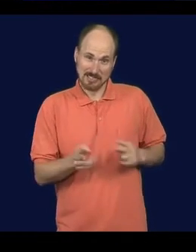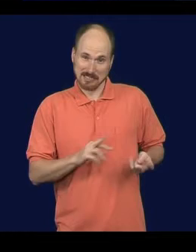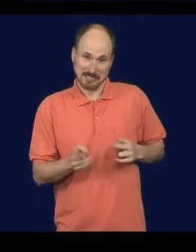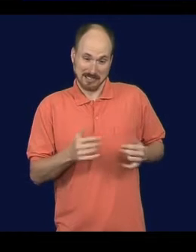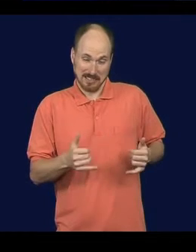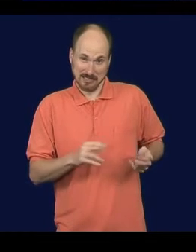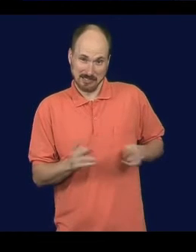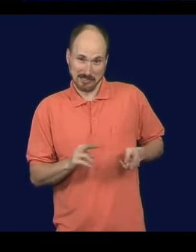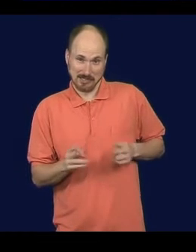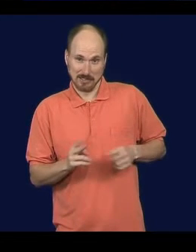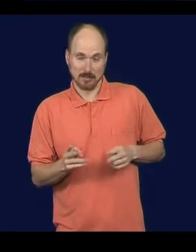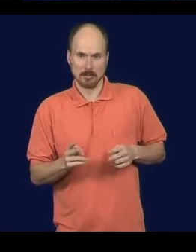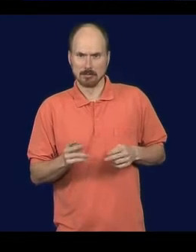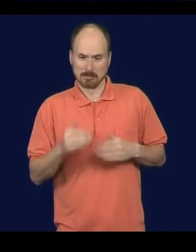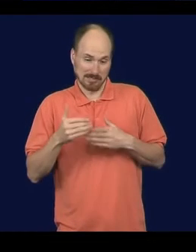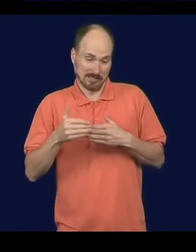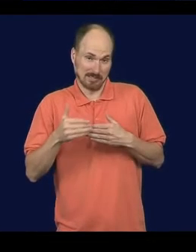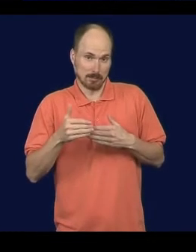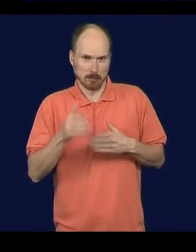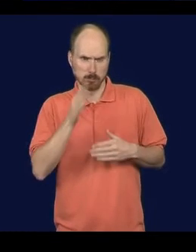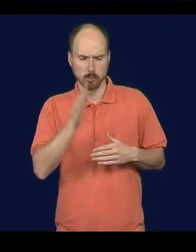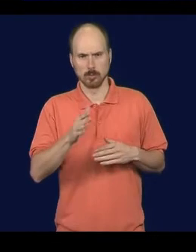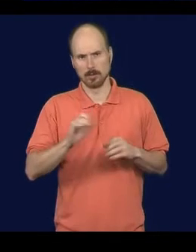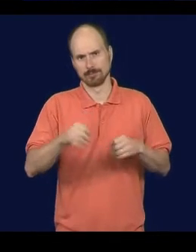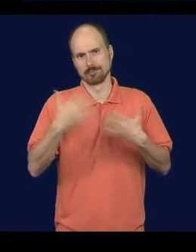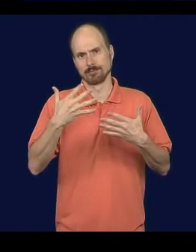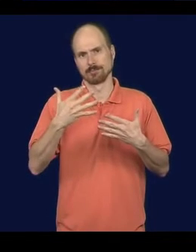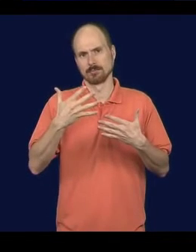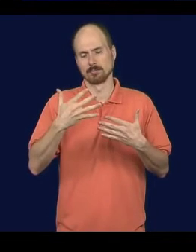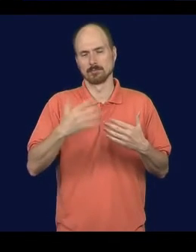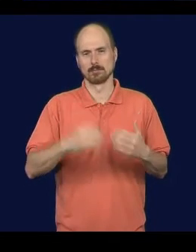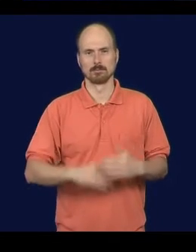metr široká a 2 metry vysoká.